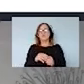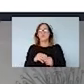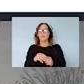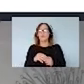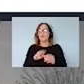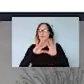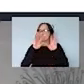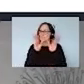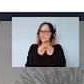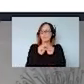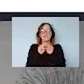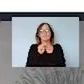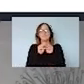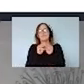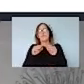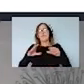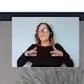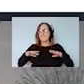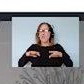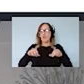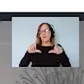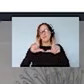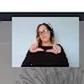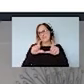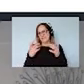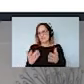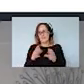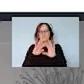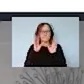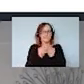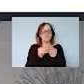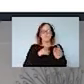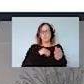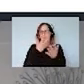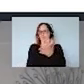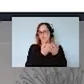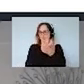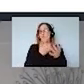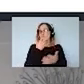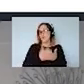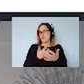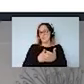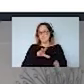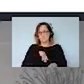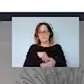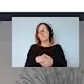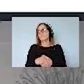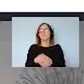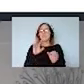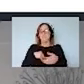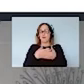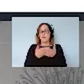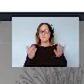i wszystkie oczywiście na wolnych licencjach, wszystkie oczywiście do wykorzystania dla Państwa,